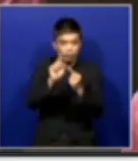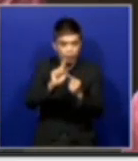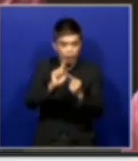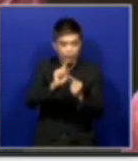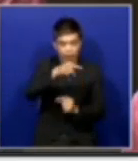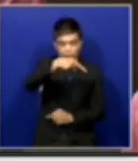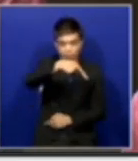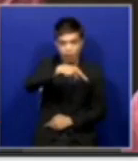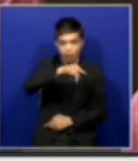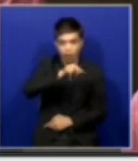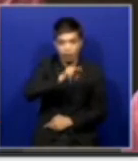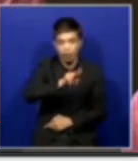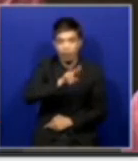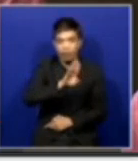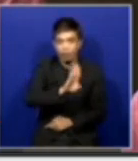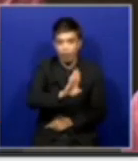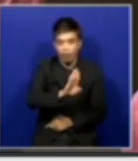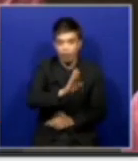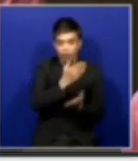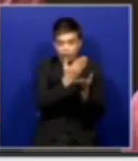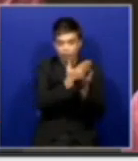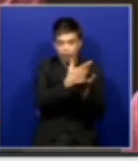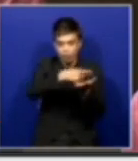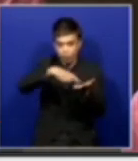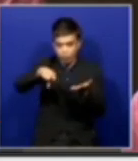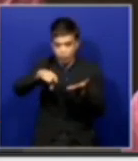ายที่เราตัดมา